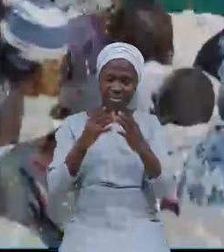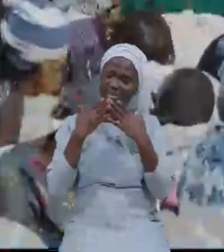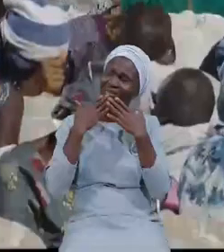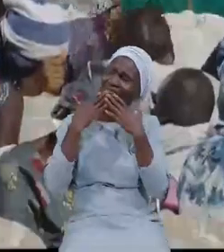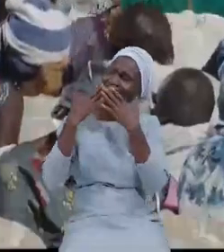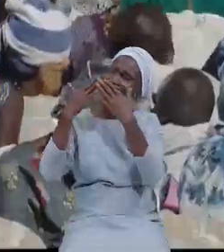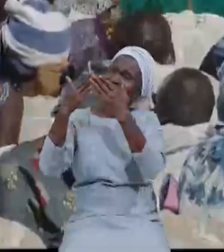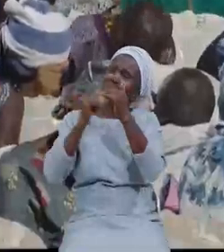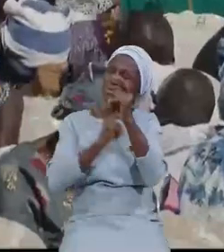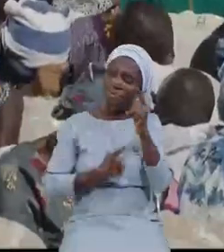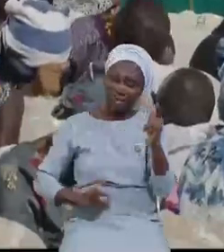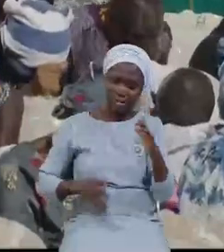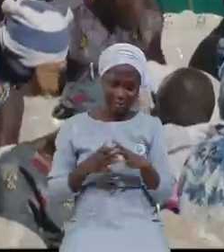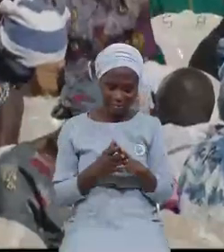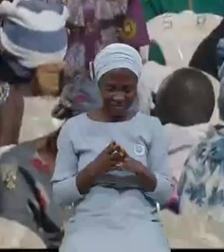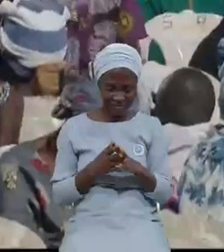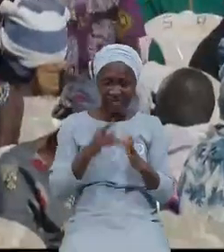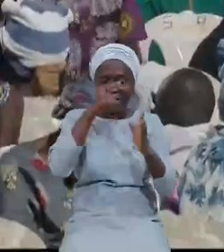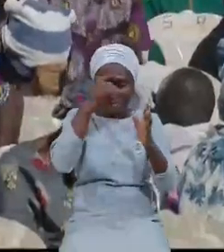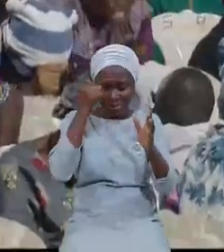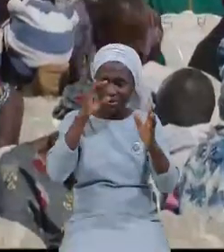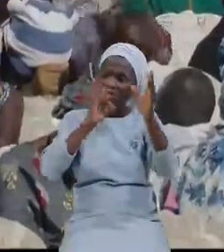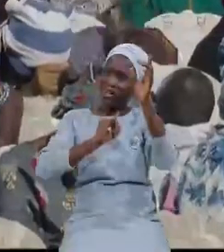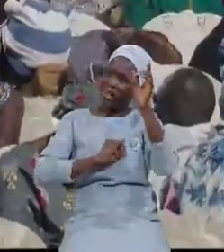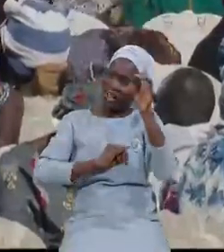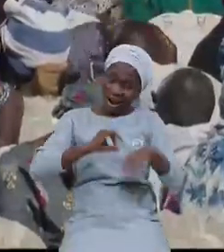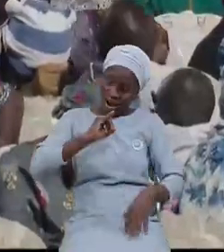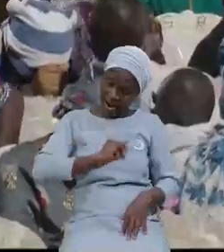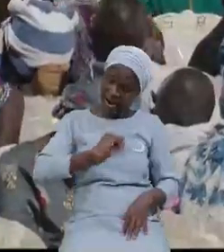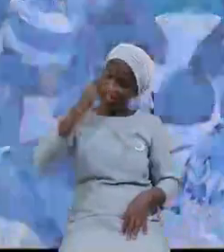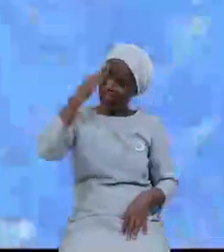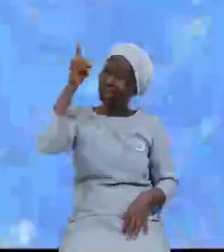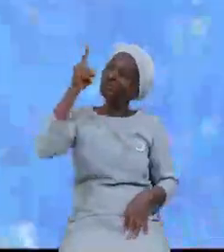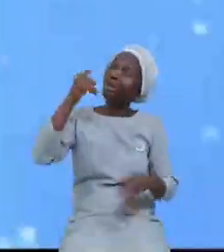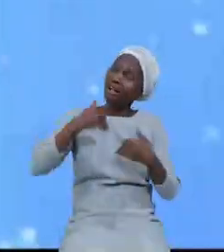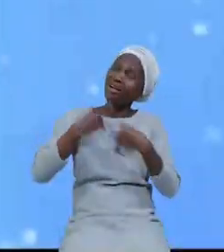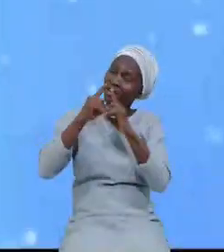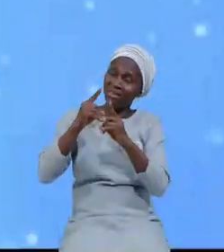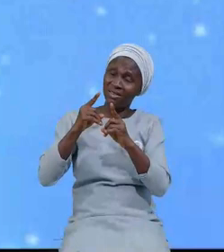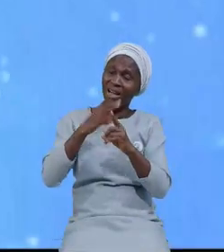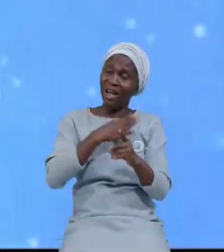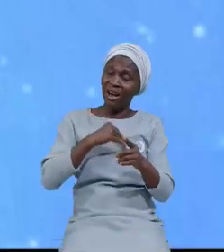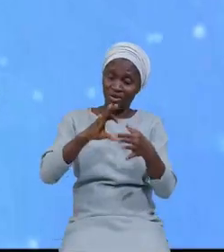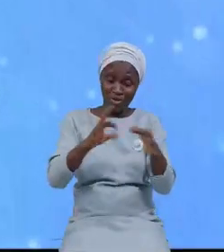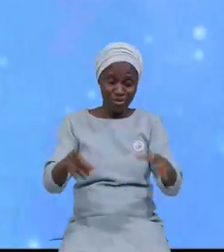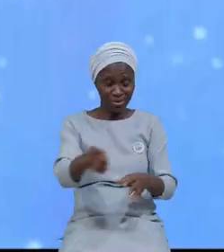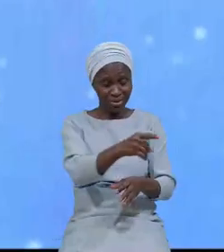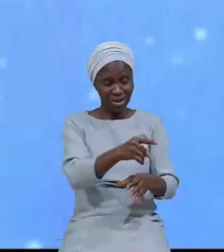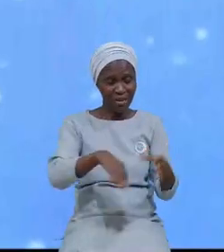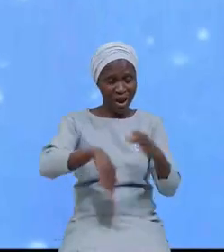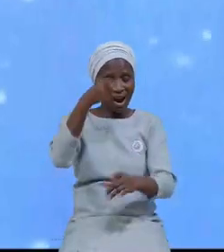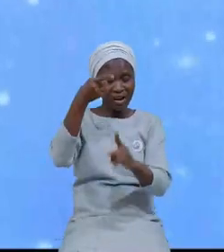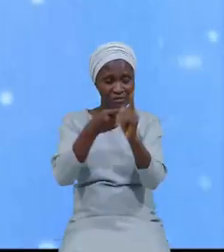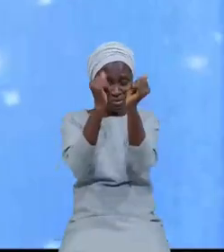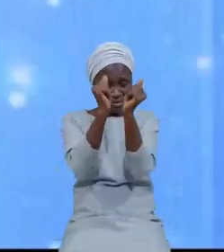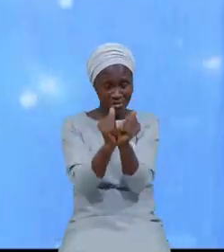moi merci Seigneur parce que je sais que tu as exaucé et que tu les as délié